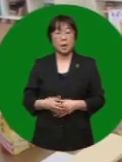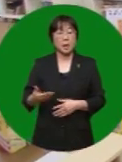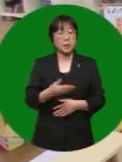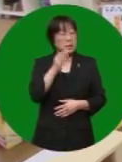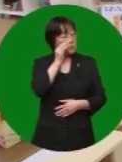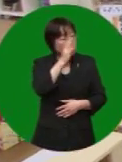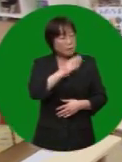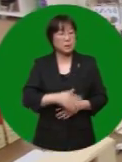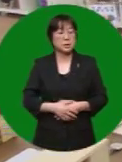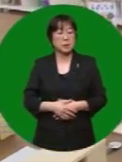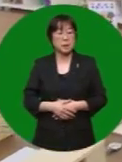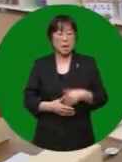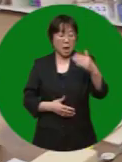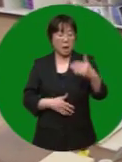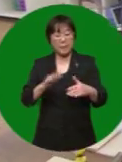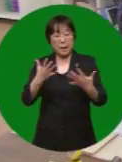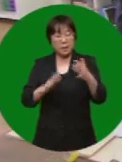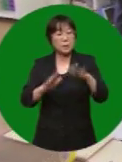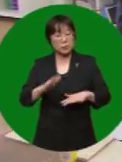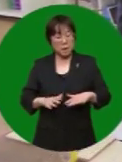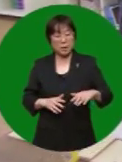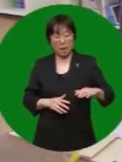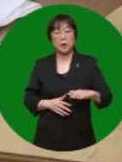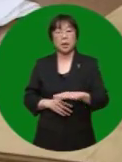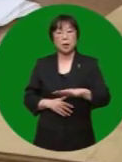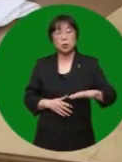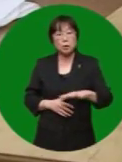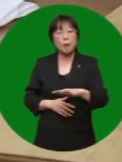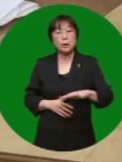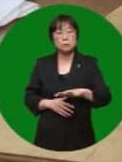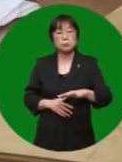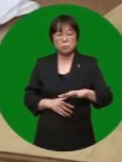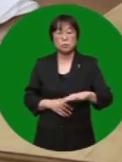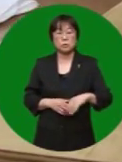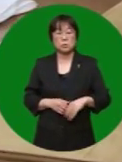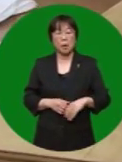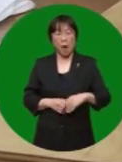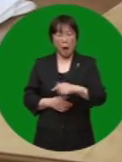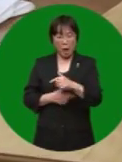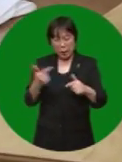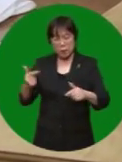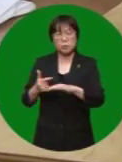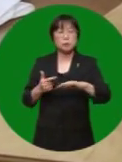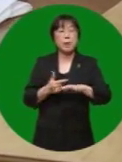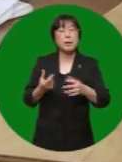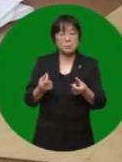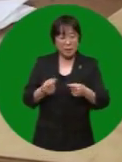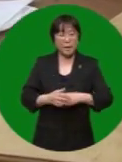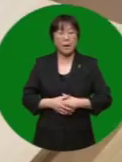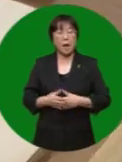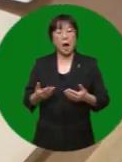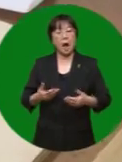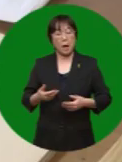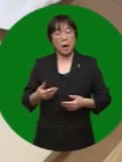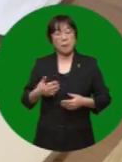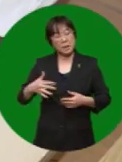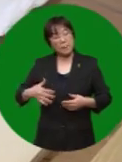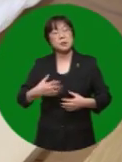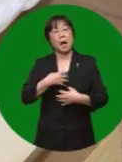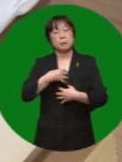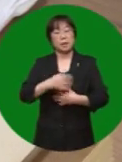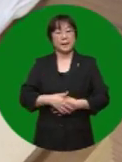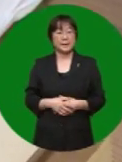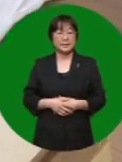出してみてください。 壁のない状態なんで揺れます ね。揺れます、はい、かなり揺れる。ほらまだ危ない、